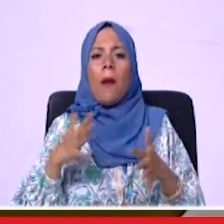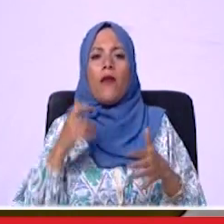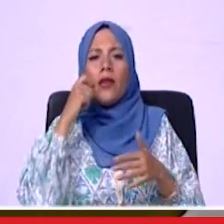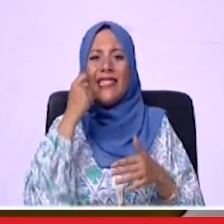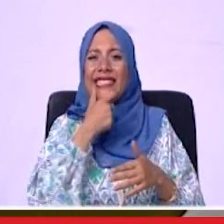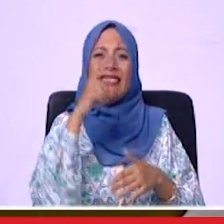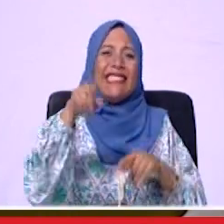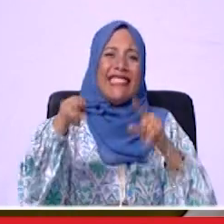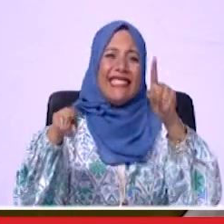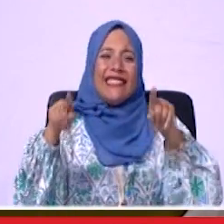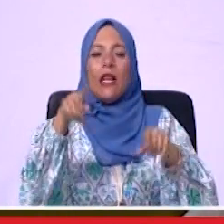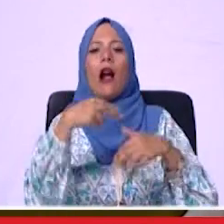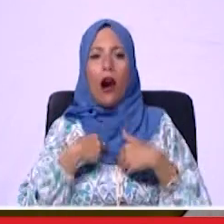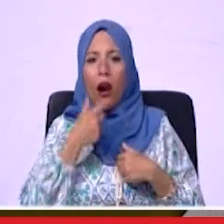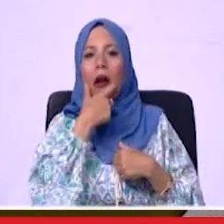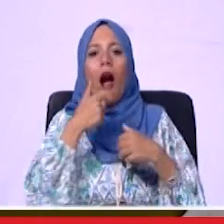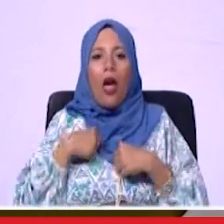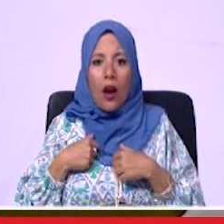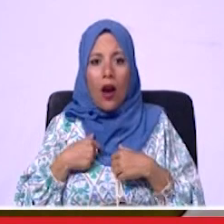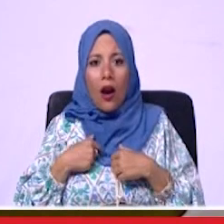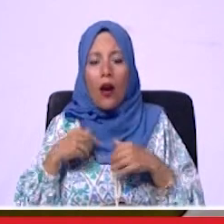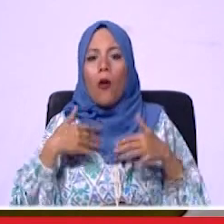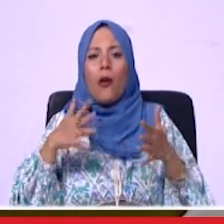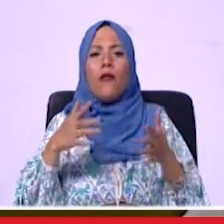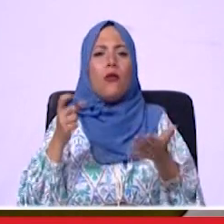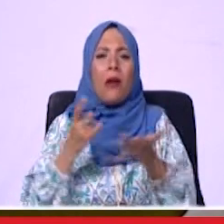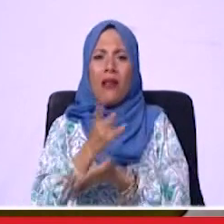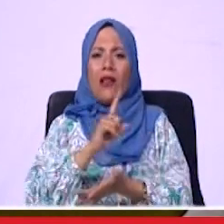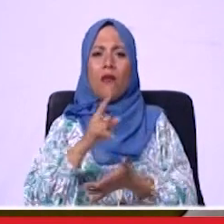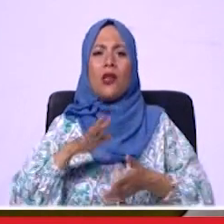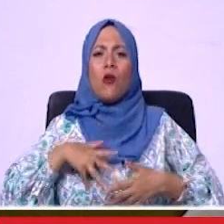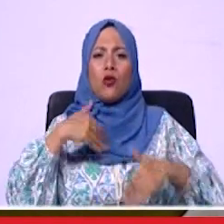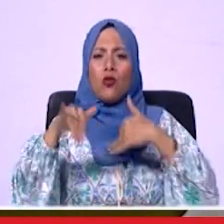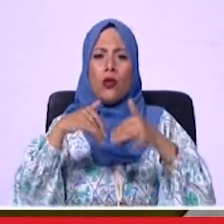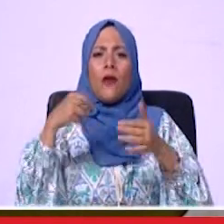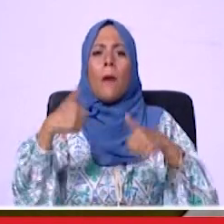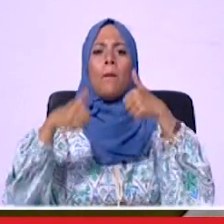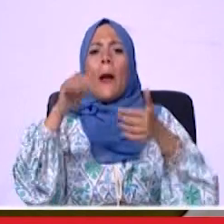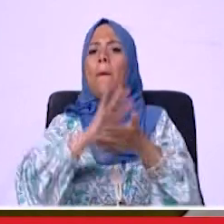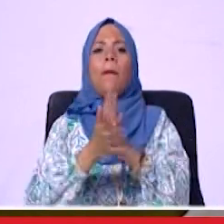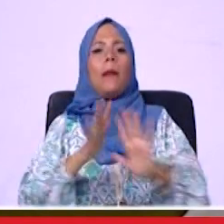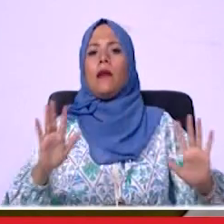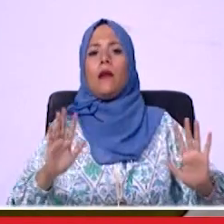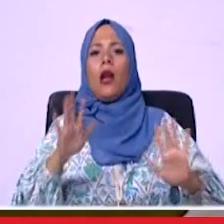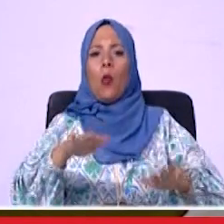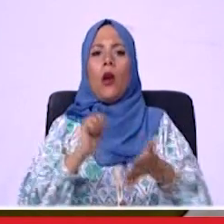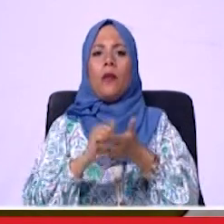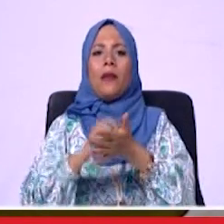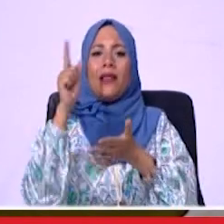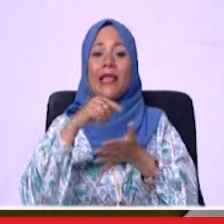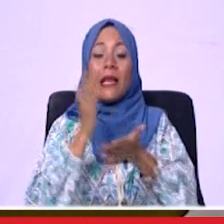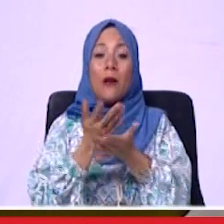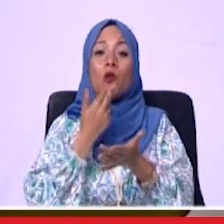بيخاف يخرج من البيت، بقى بيخاف يروح المدرسة غير في أوقات الامتحانات. ليه؟ عشان بيحصل تنمر